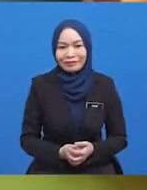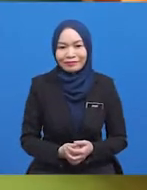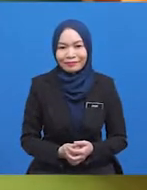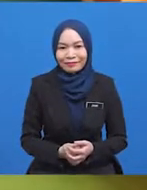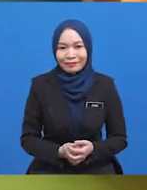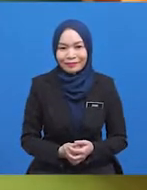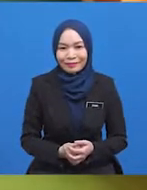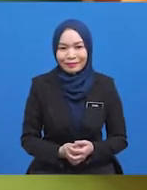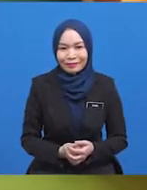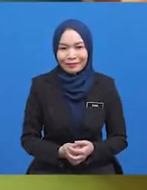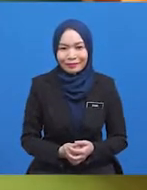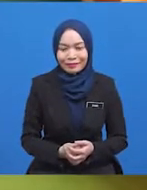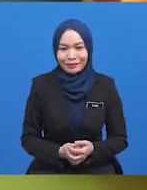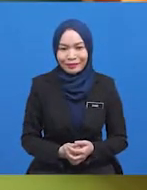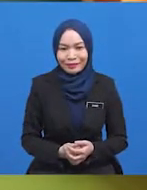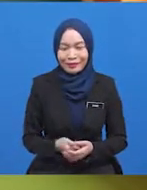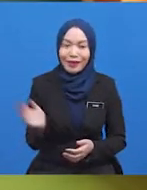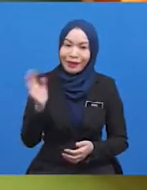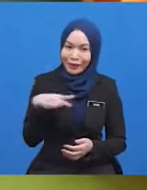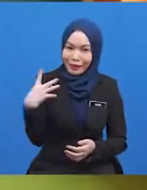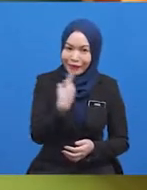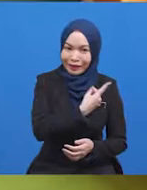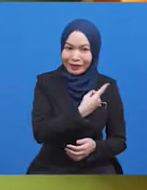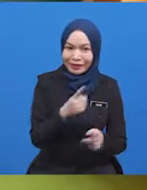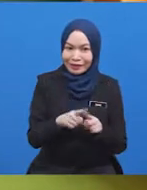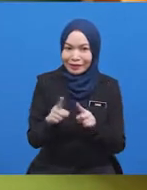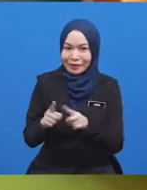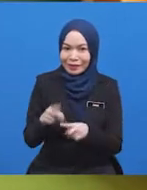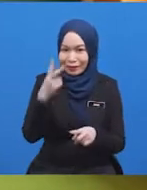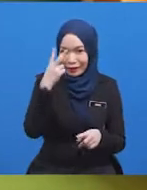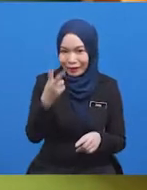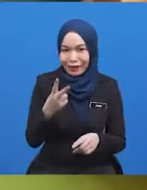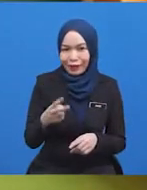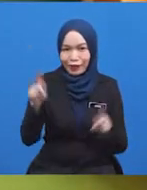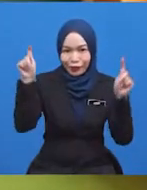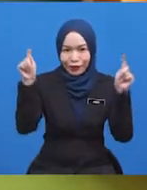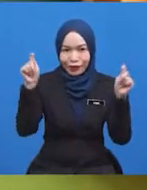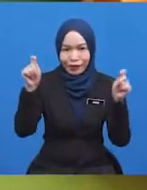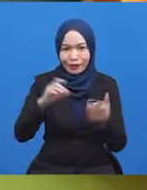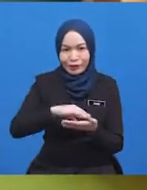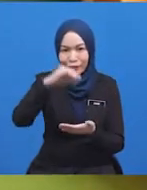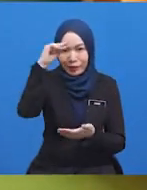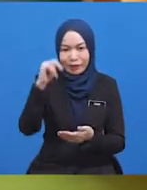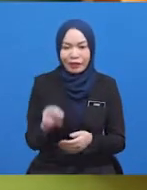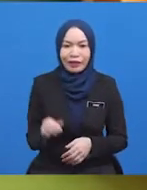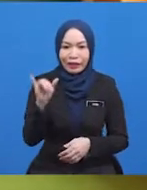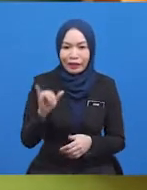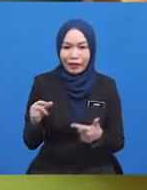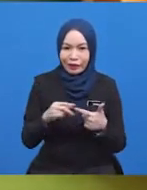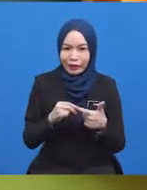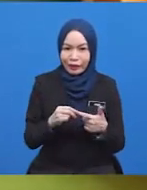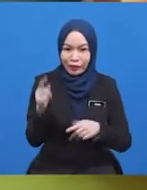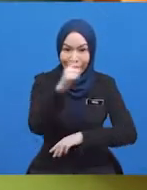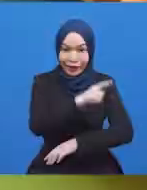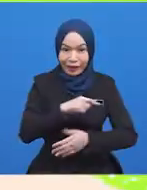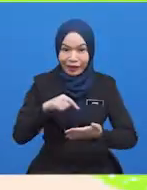Tanpa melengahkan masa, mari kita sama-sama lihat topik pembelajaran kita yang kedua pada hari